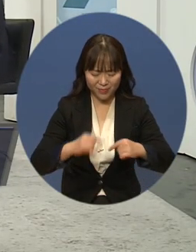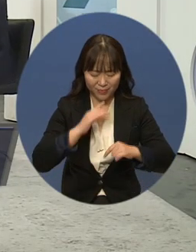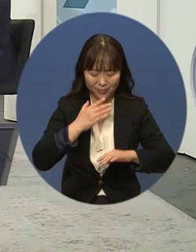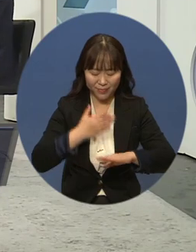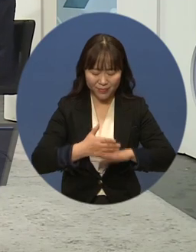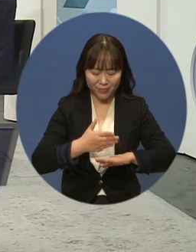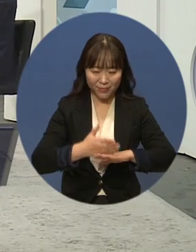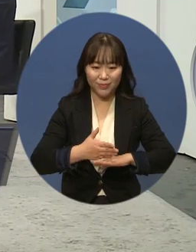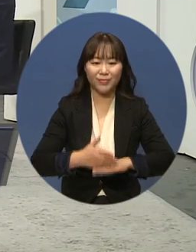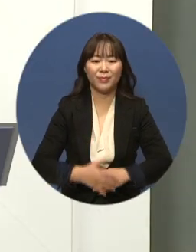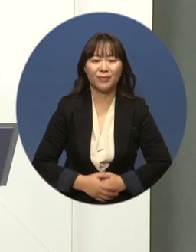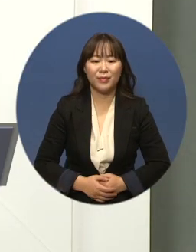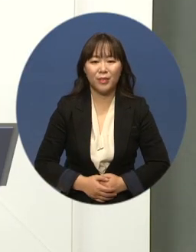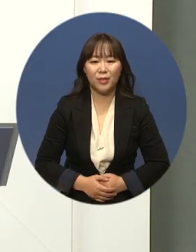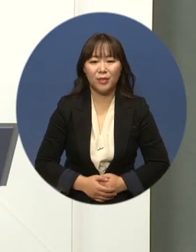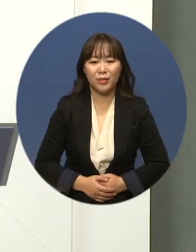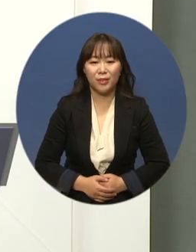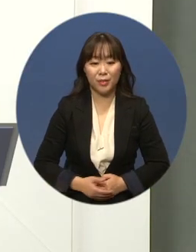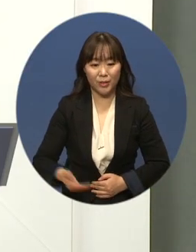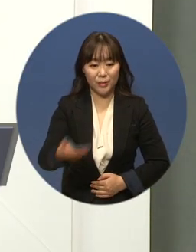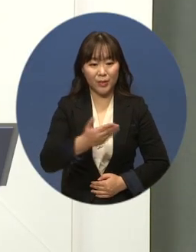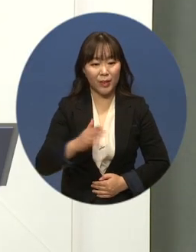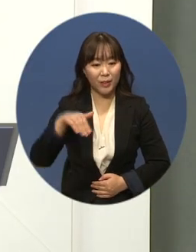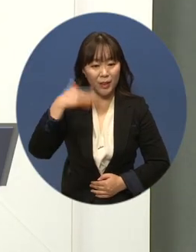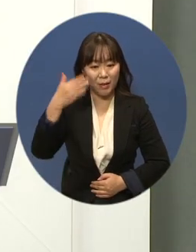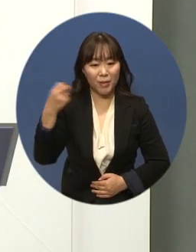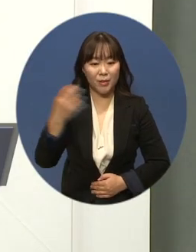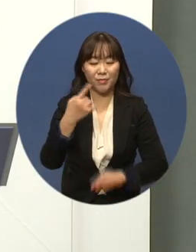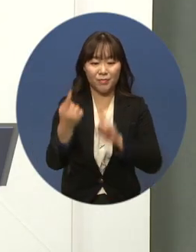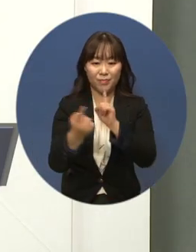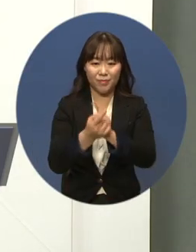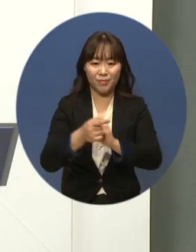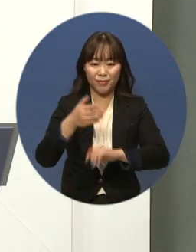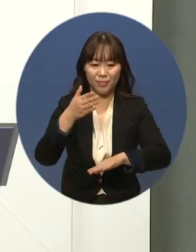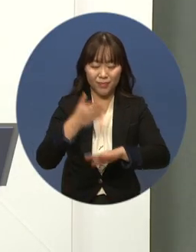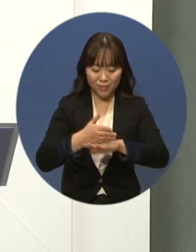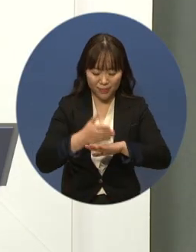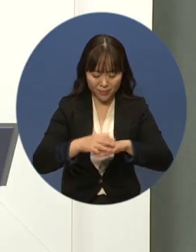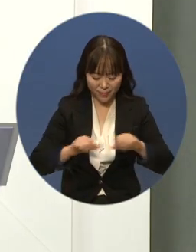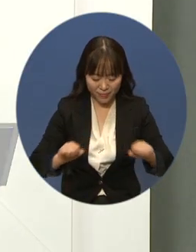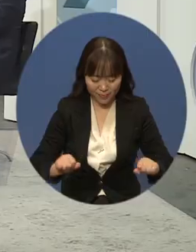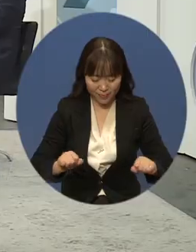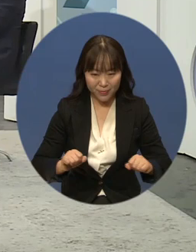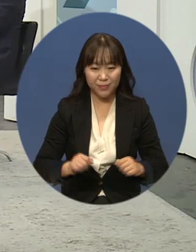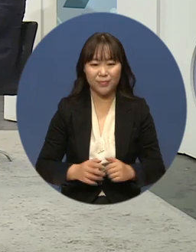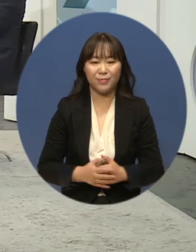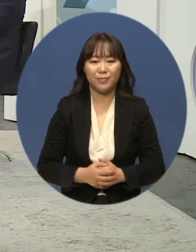감사합니다. 여러분 다음 시간에 뵙겠습니다. 감사합니다.